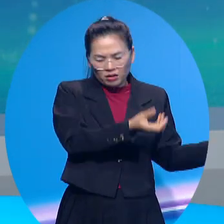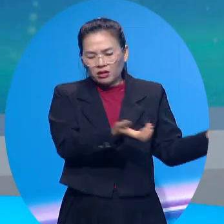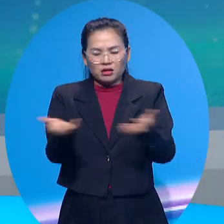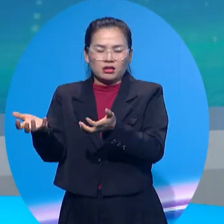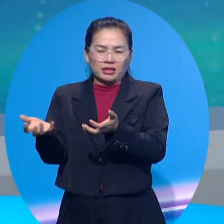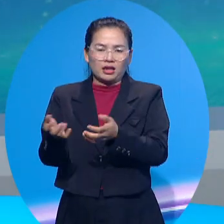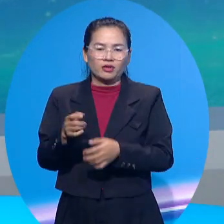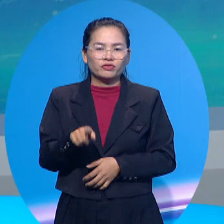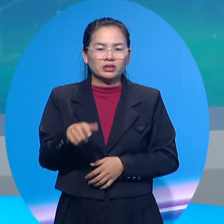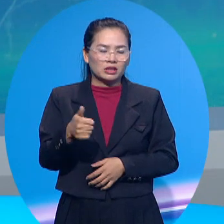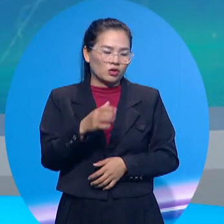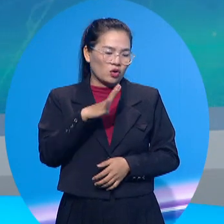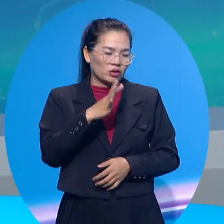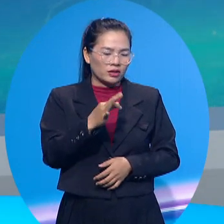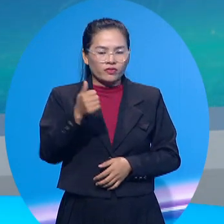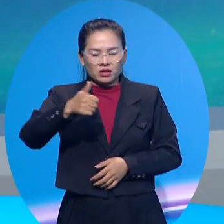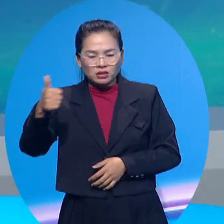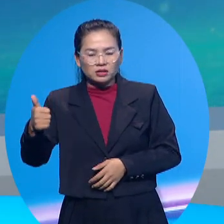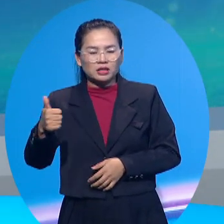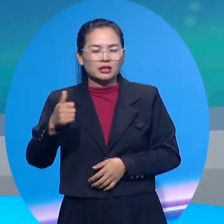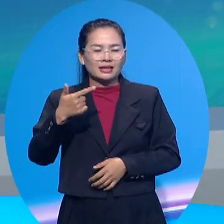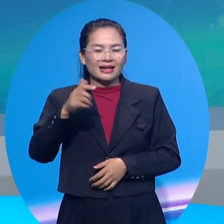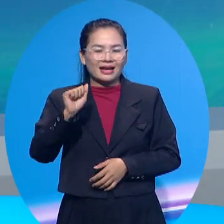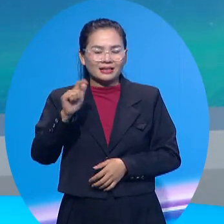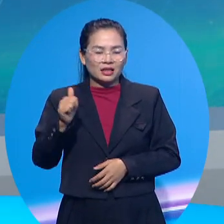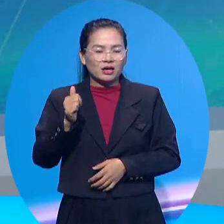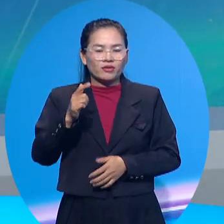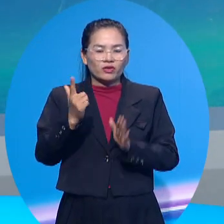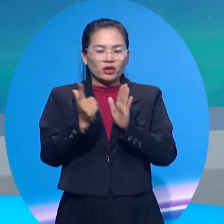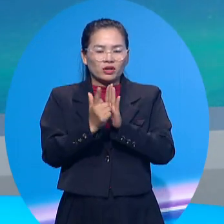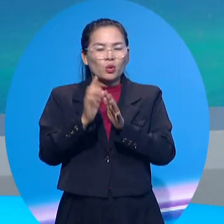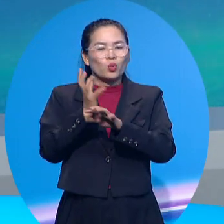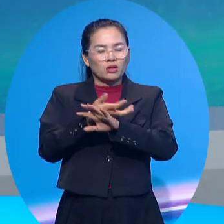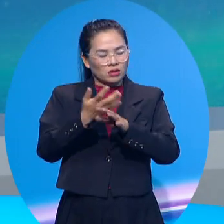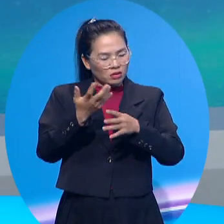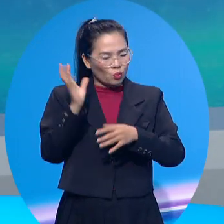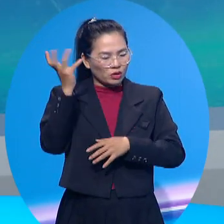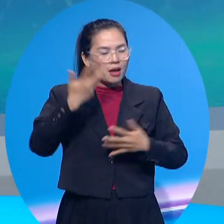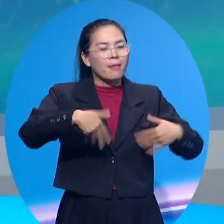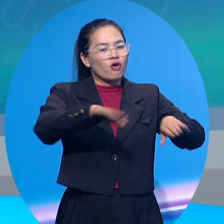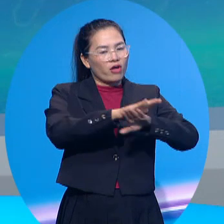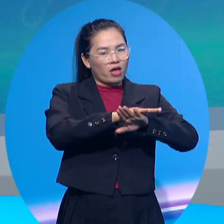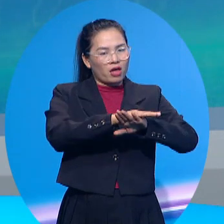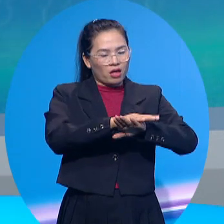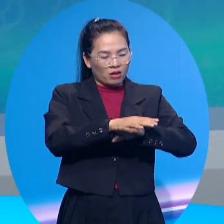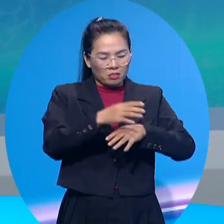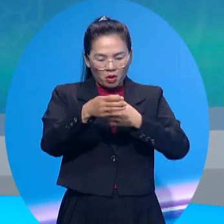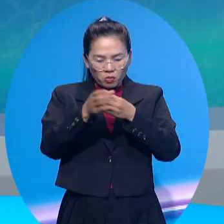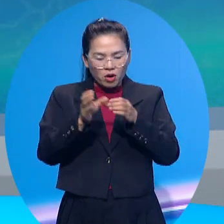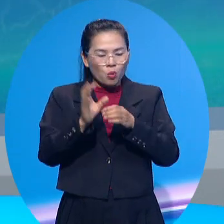chung nhấn mạnh số phận của các con tin và người dân ở Gaza vốn được luật pháp quốc tế bảo vệ là mối quan tâm của cộng đồng